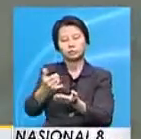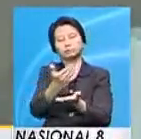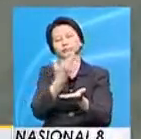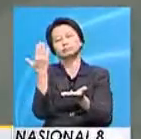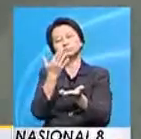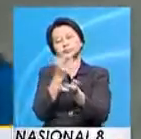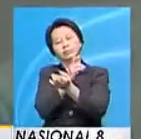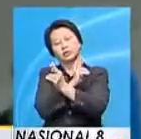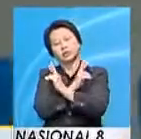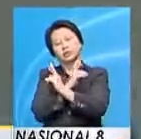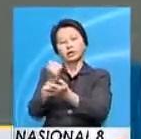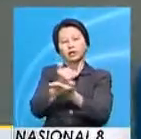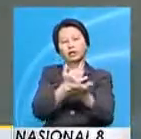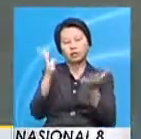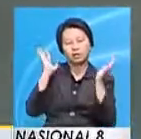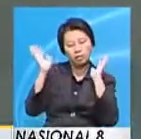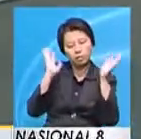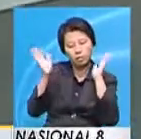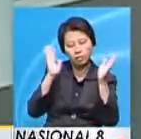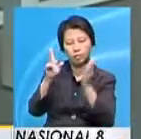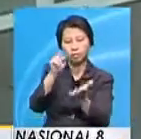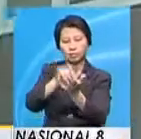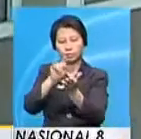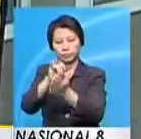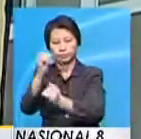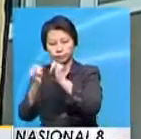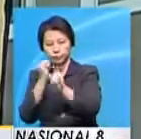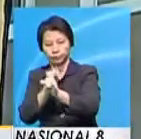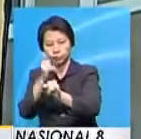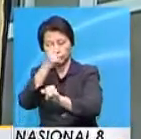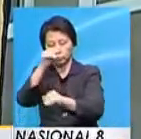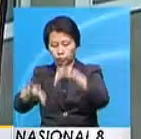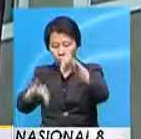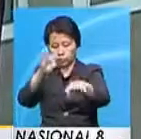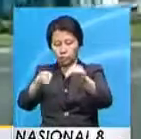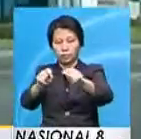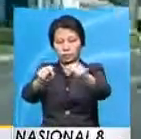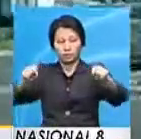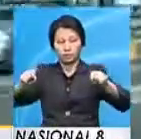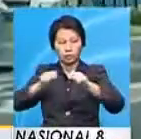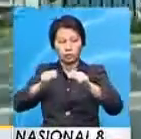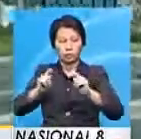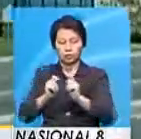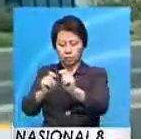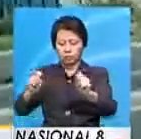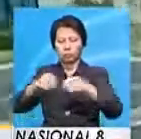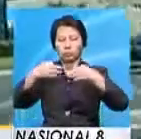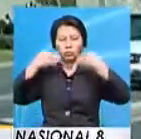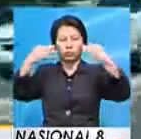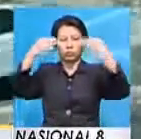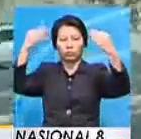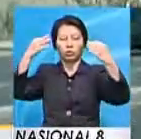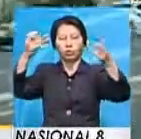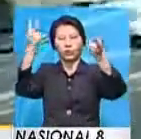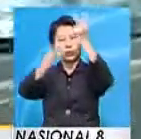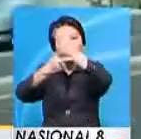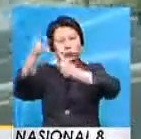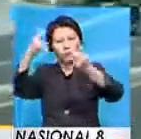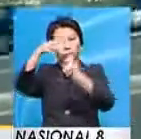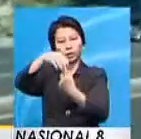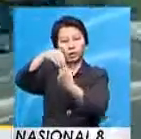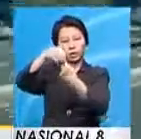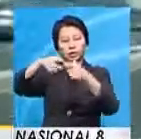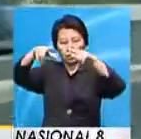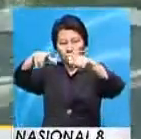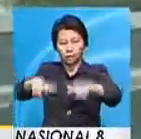dan antara yang menjadi perbualan media antarabangsa kerana pemilihan venue-nya. Lokasi ini terkenal sebagai pusat peranginan eksklusif,